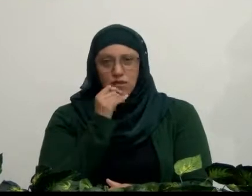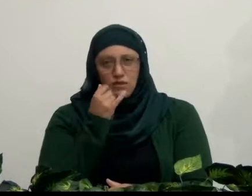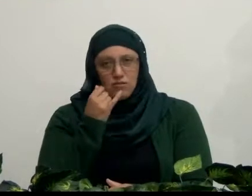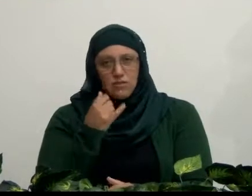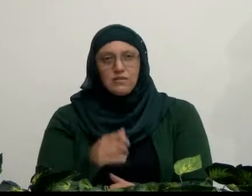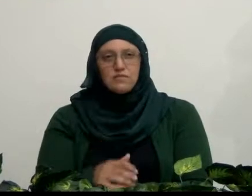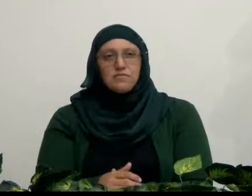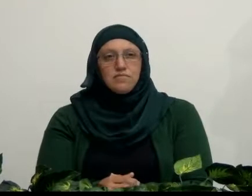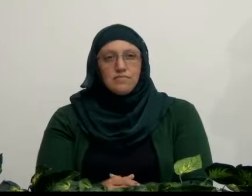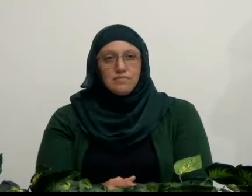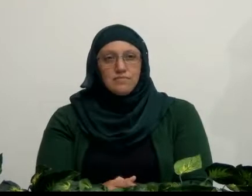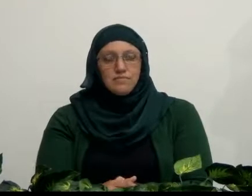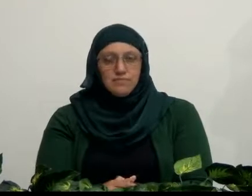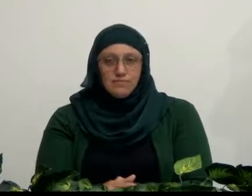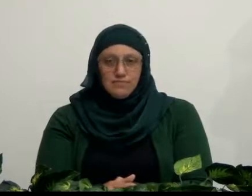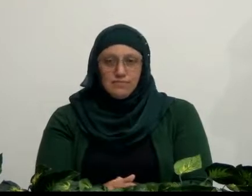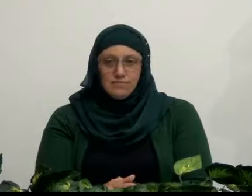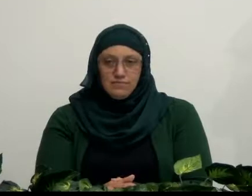القاسم